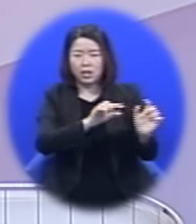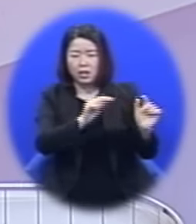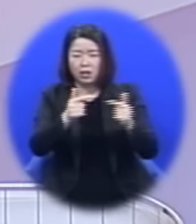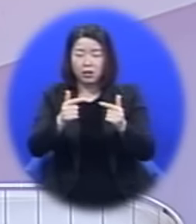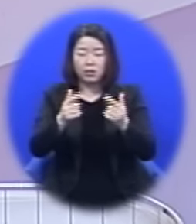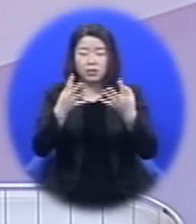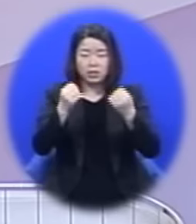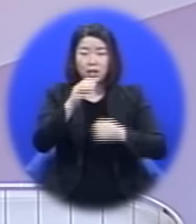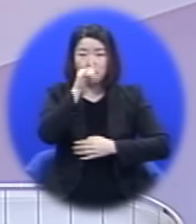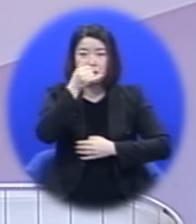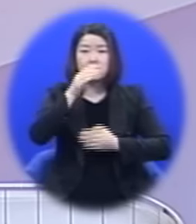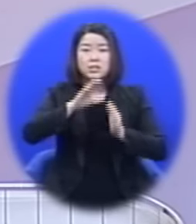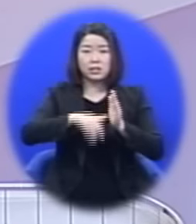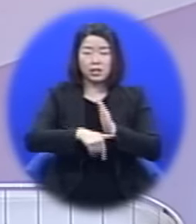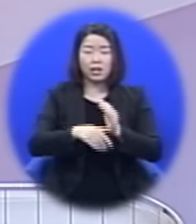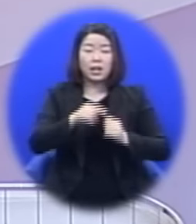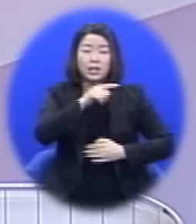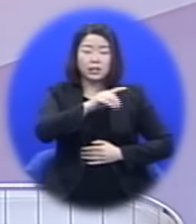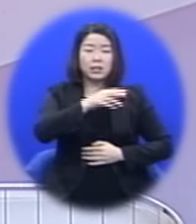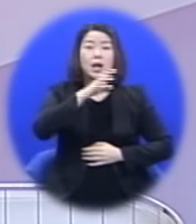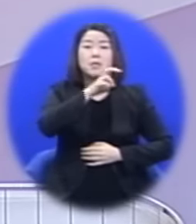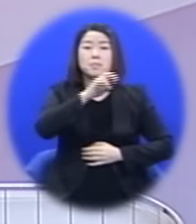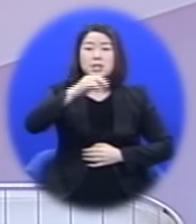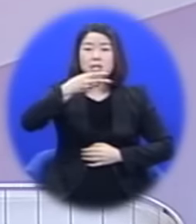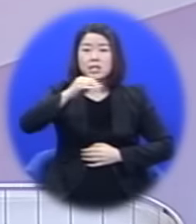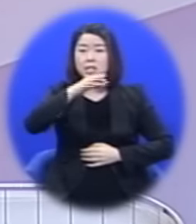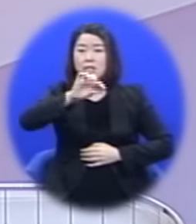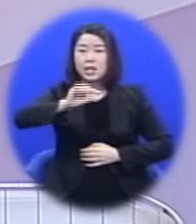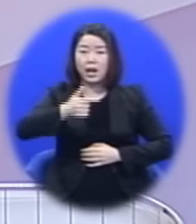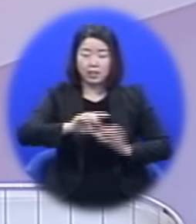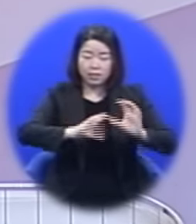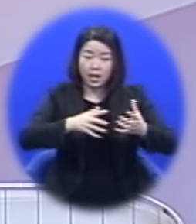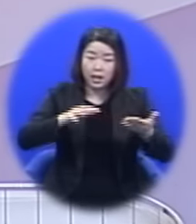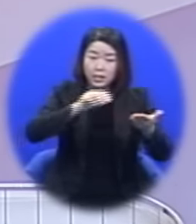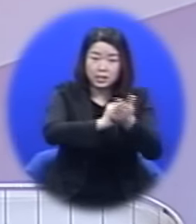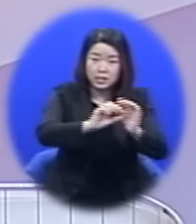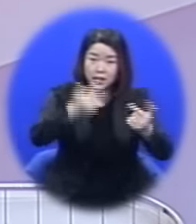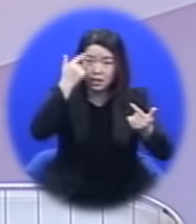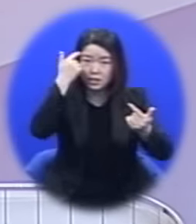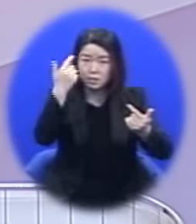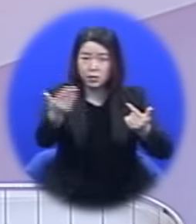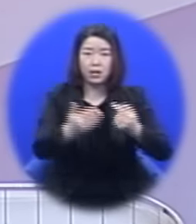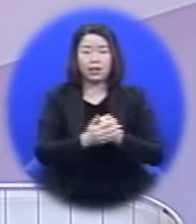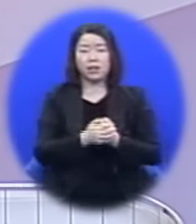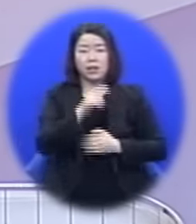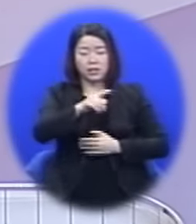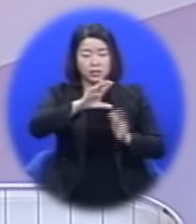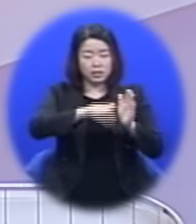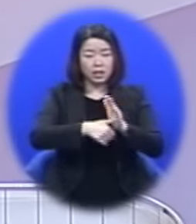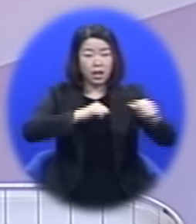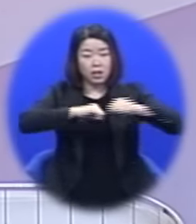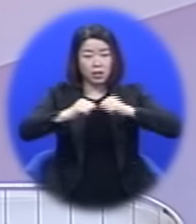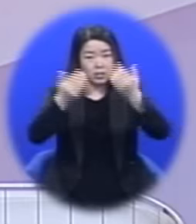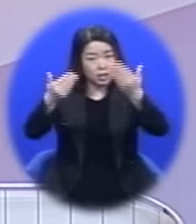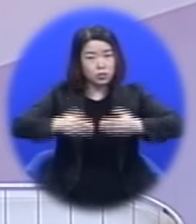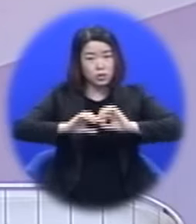하나님이 미디안이라는 나라를 하나님이 치시지 않았습니까? 그때 하나님이 역사하시지